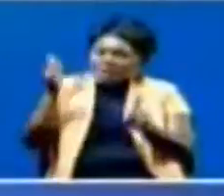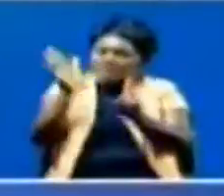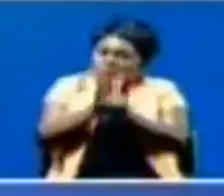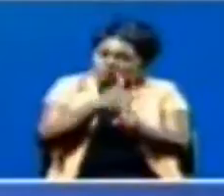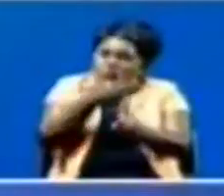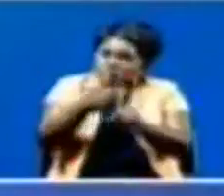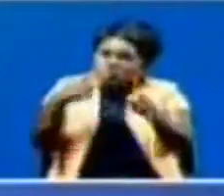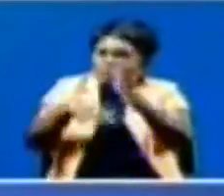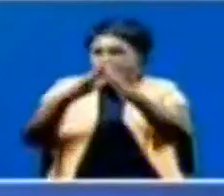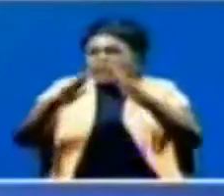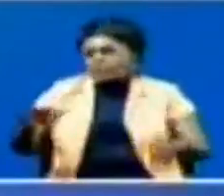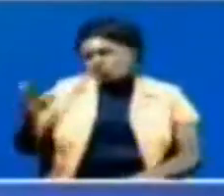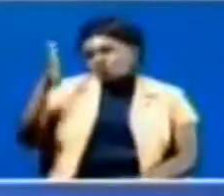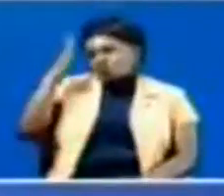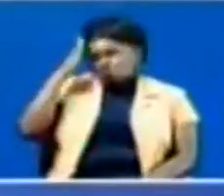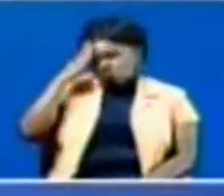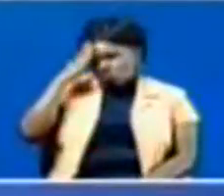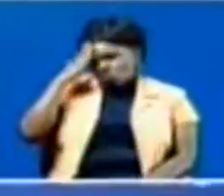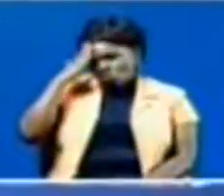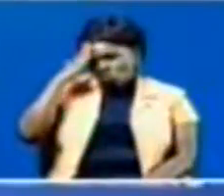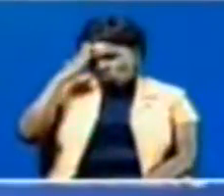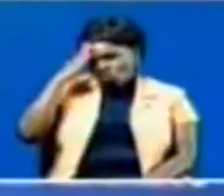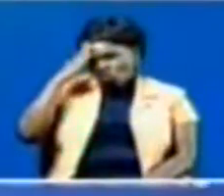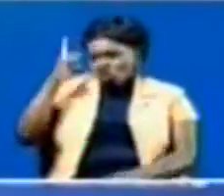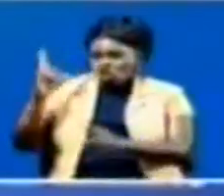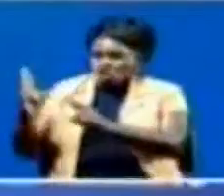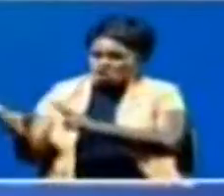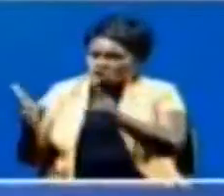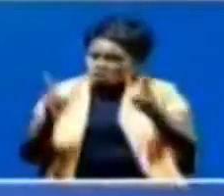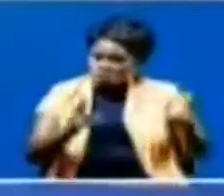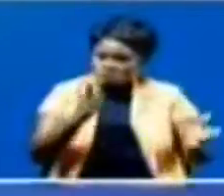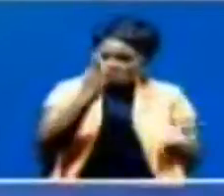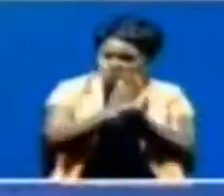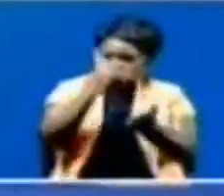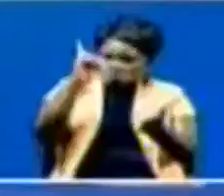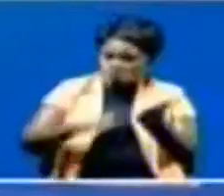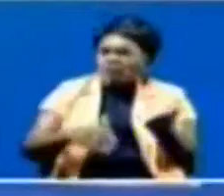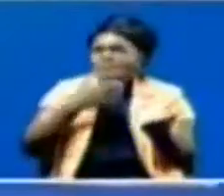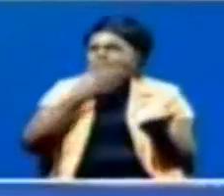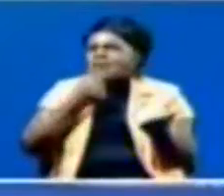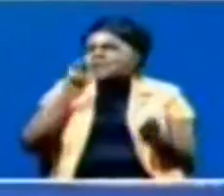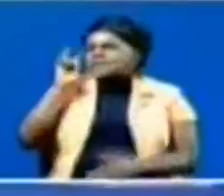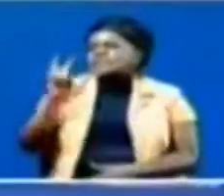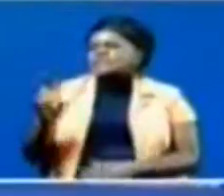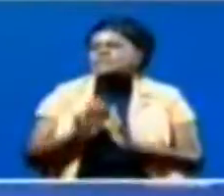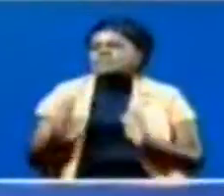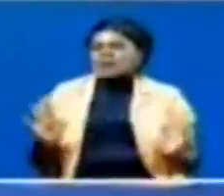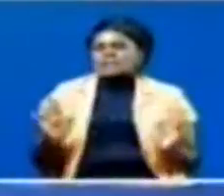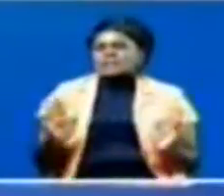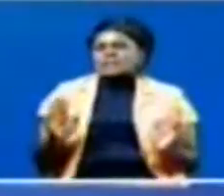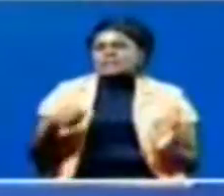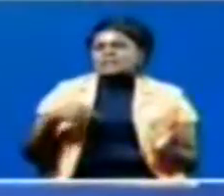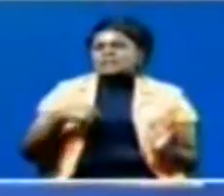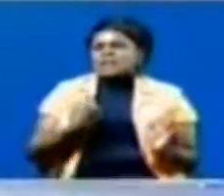kazi wasemaje? Wajua ile jambo la haswana la kawaida na la ukweli, wanaume waliumbwa kwa kuona. Sisi tulitolewa